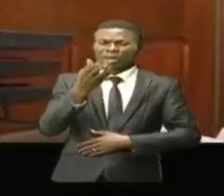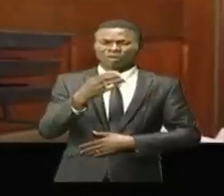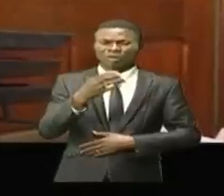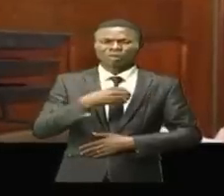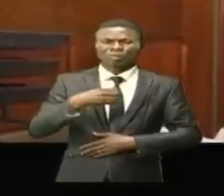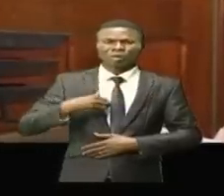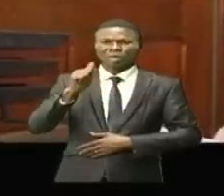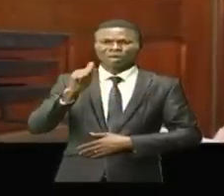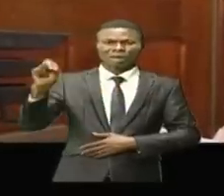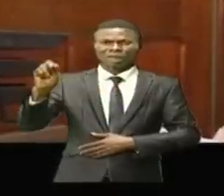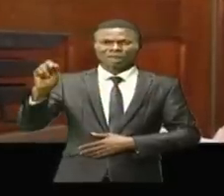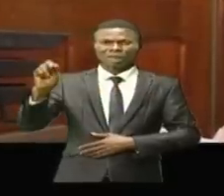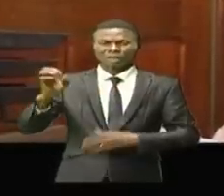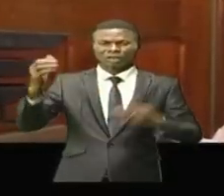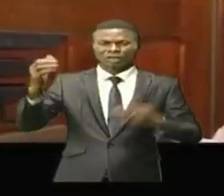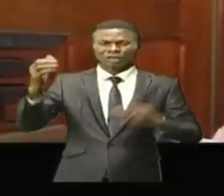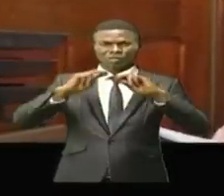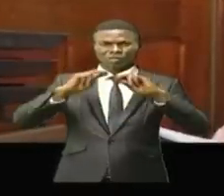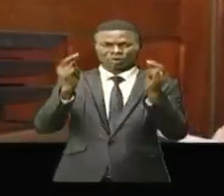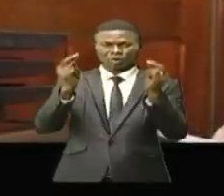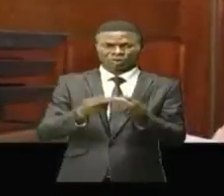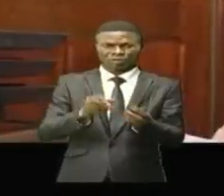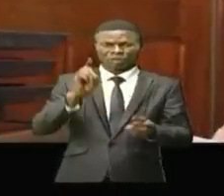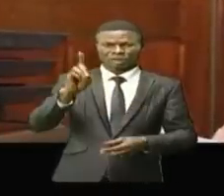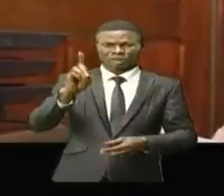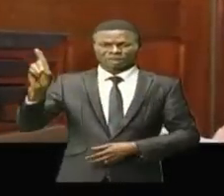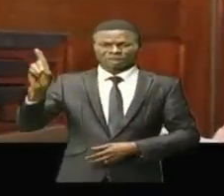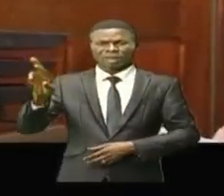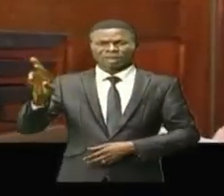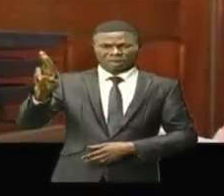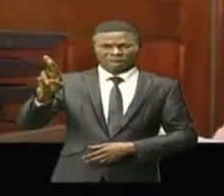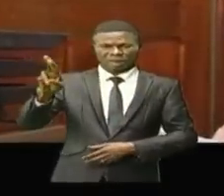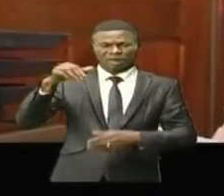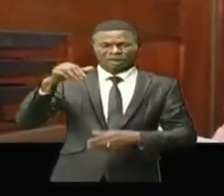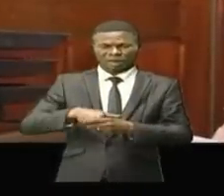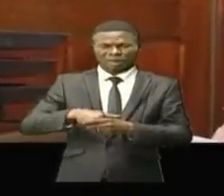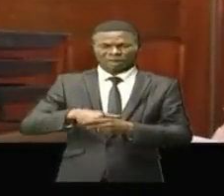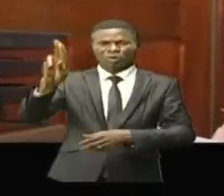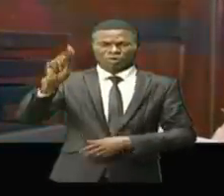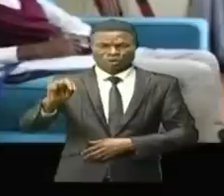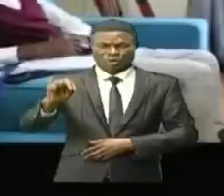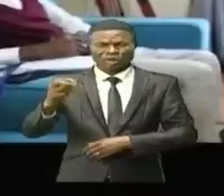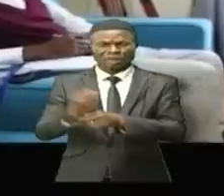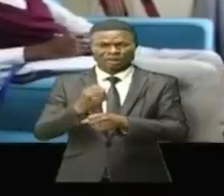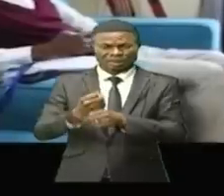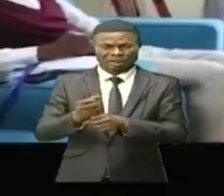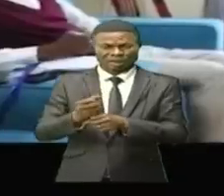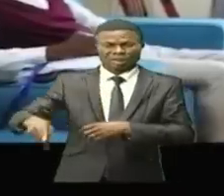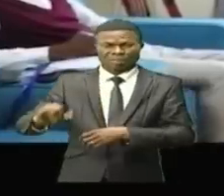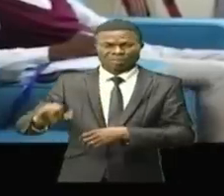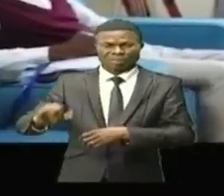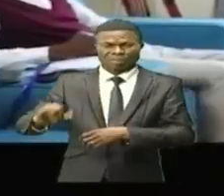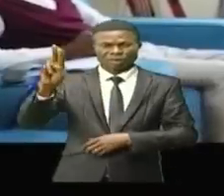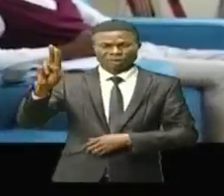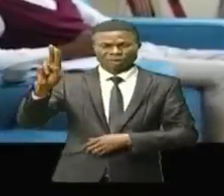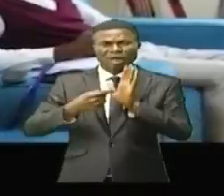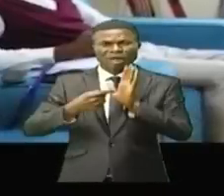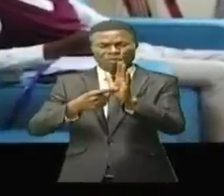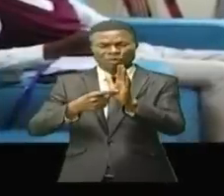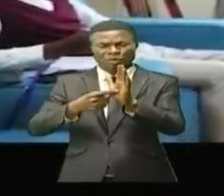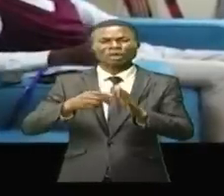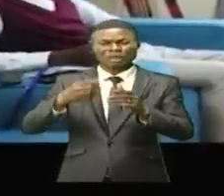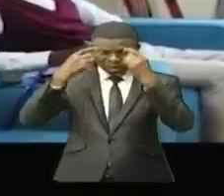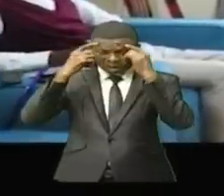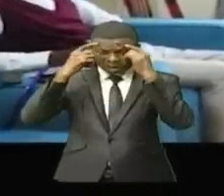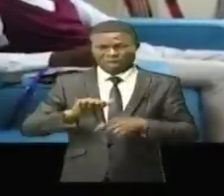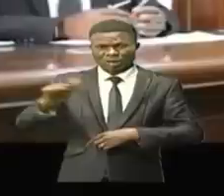Anna, chef de la section DDR au sein de la MONUSCO en mission en Ituri, venue présenter ses civilités aux animateurs